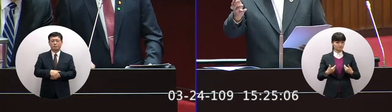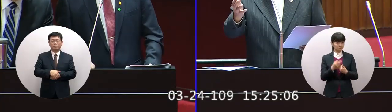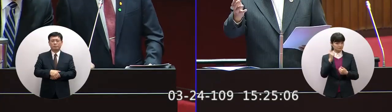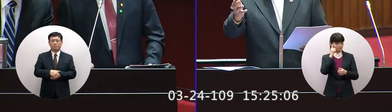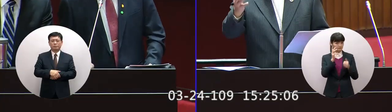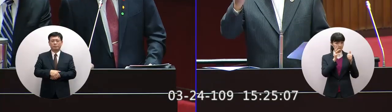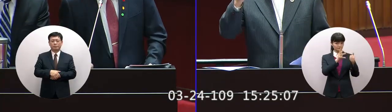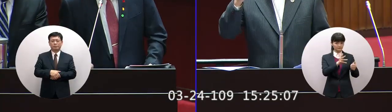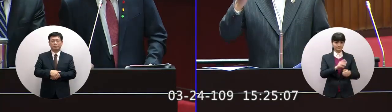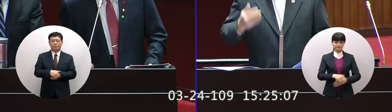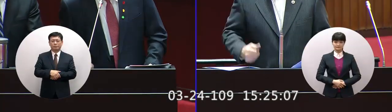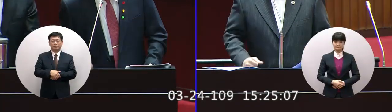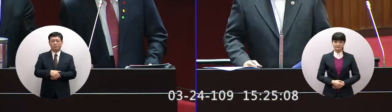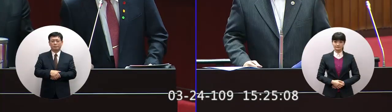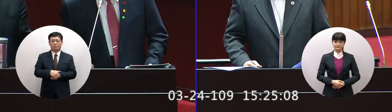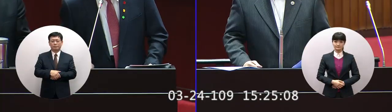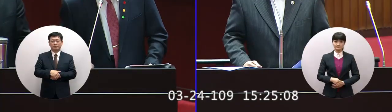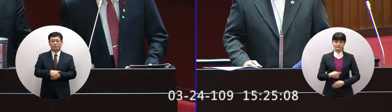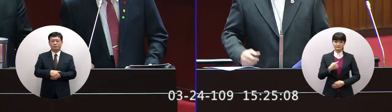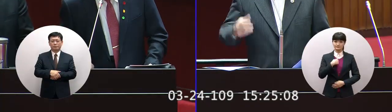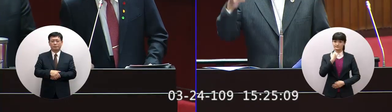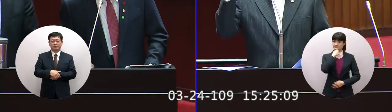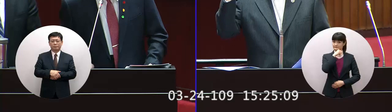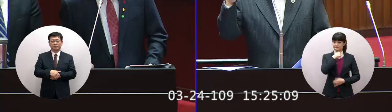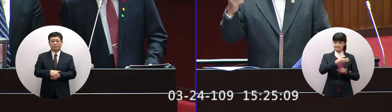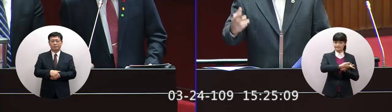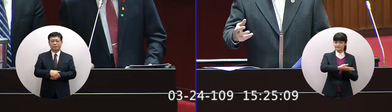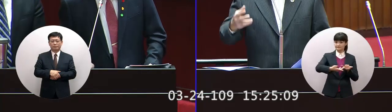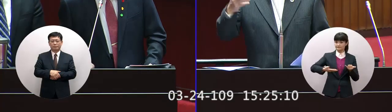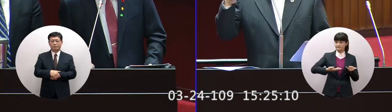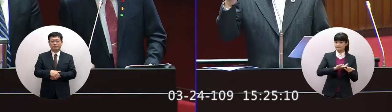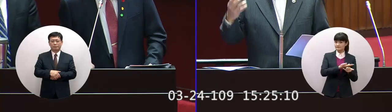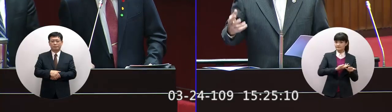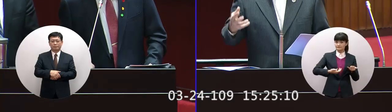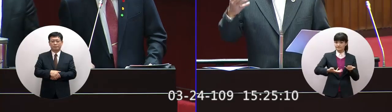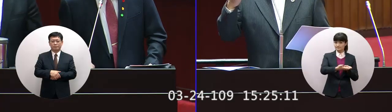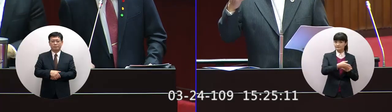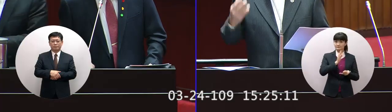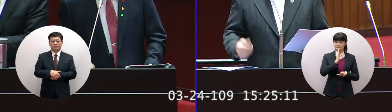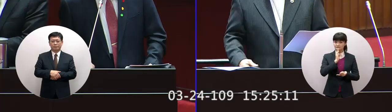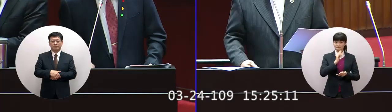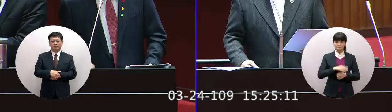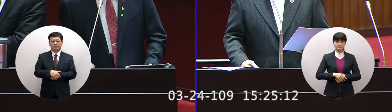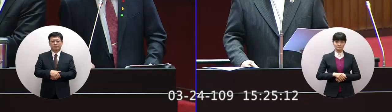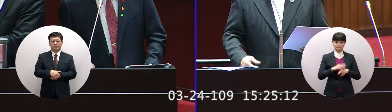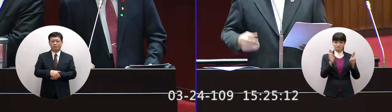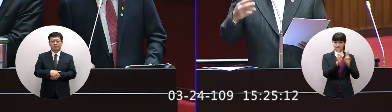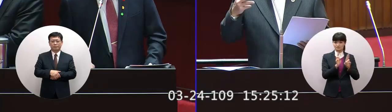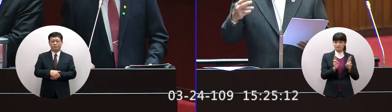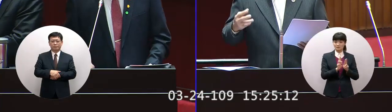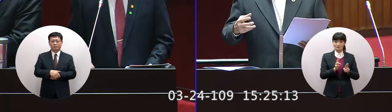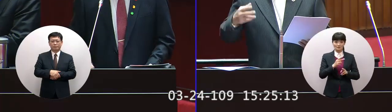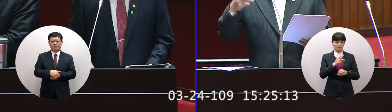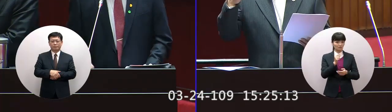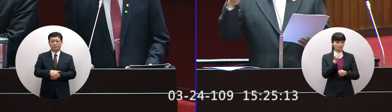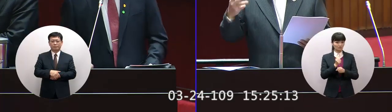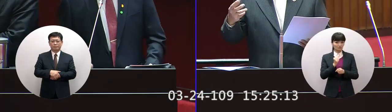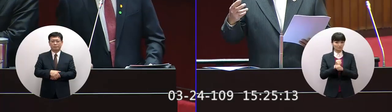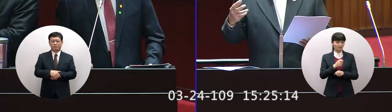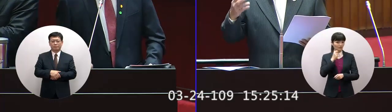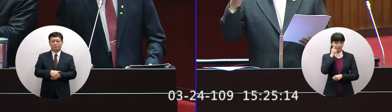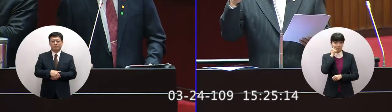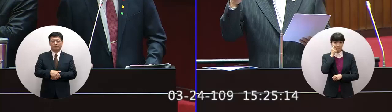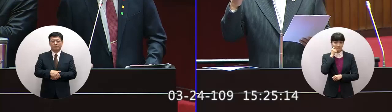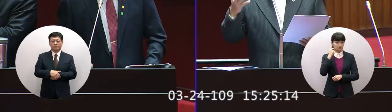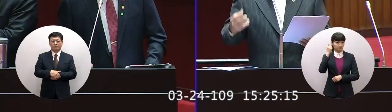问部长了。 是， 我们是一个海岛国家，我们没有任何能源的生产，你居然敢把